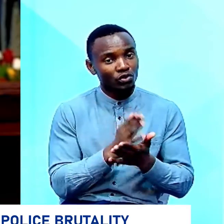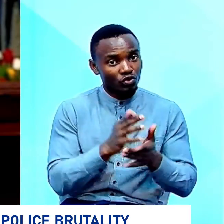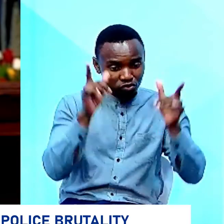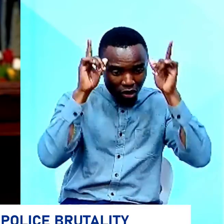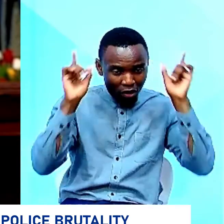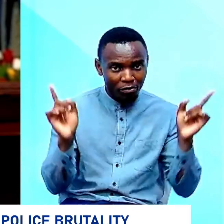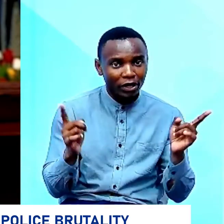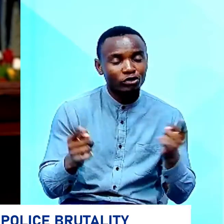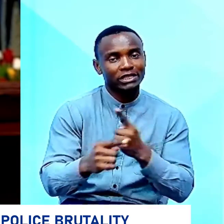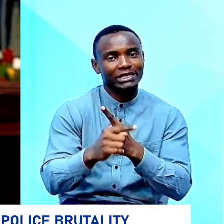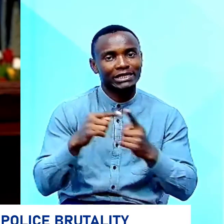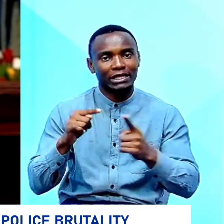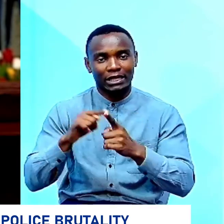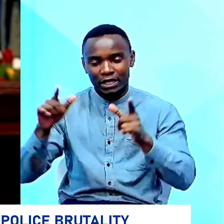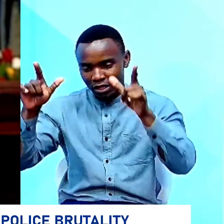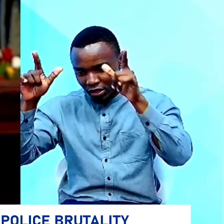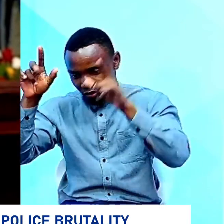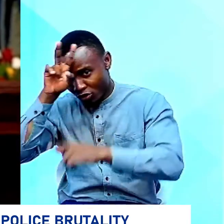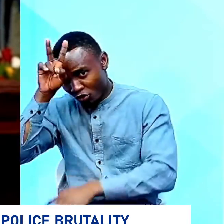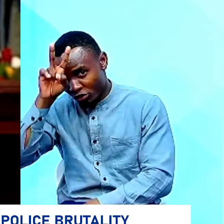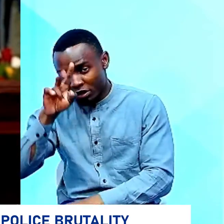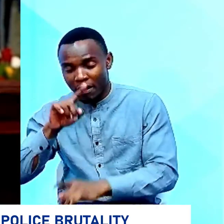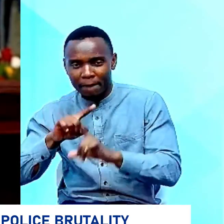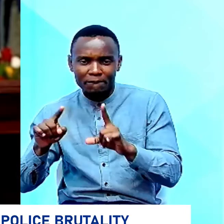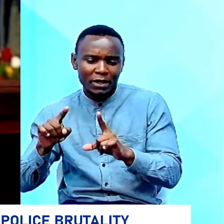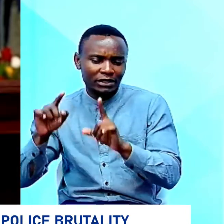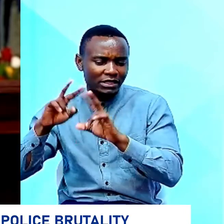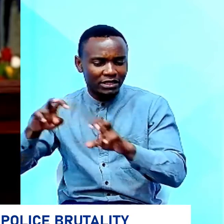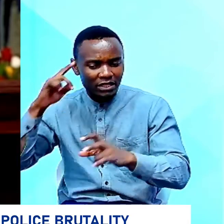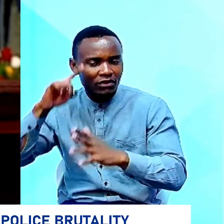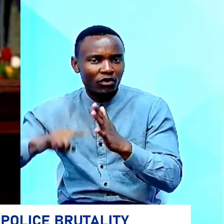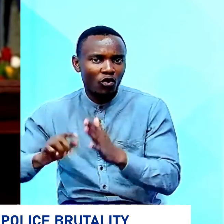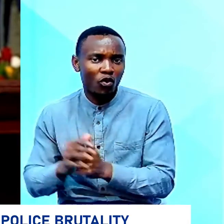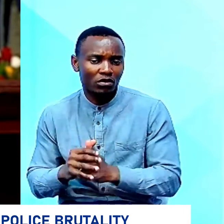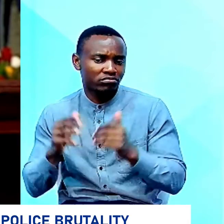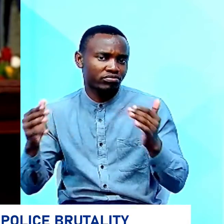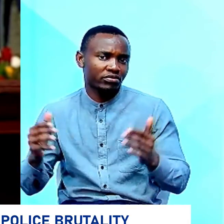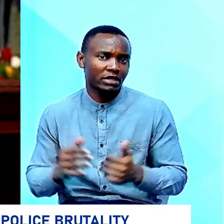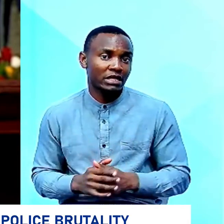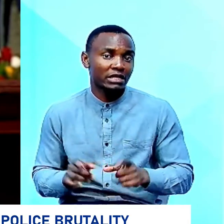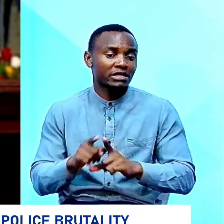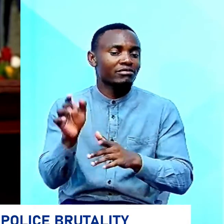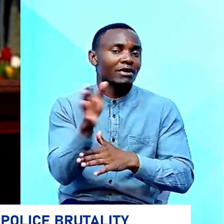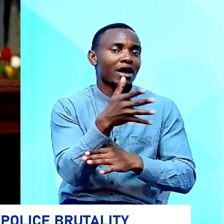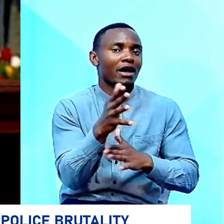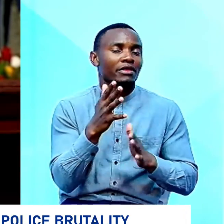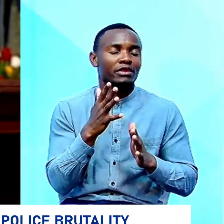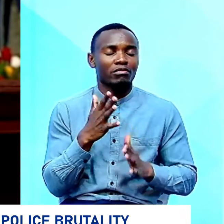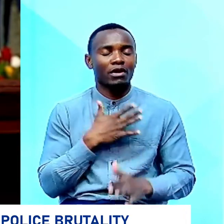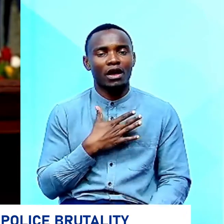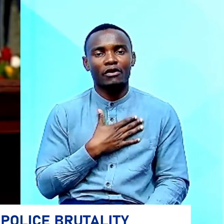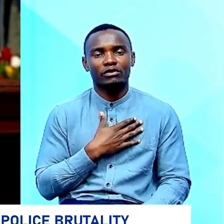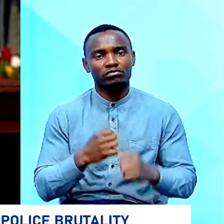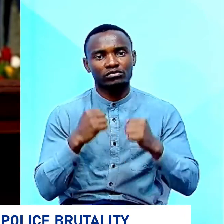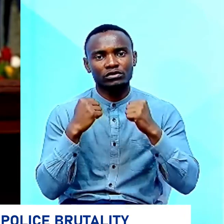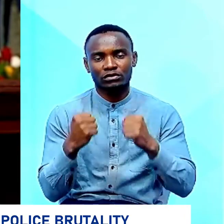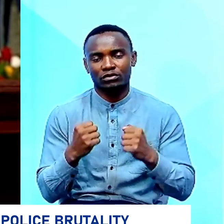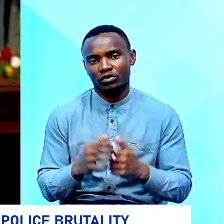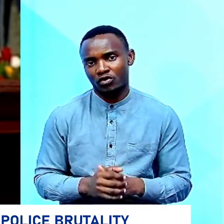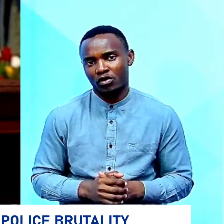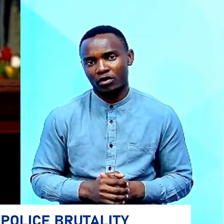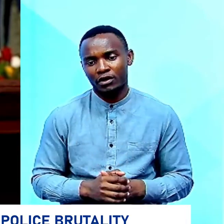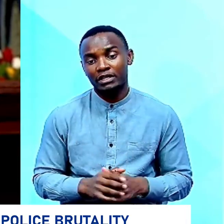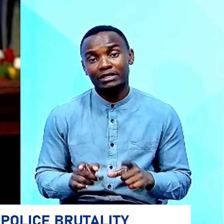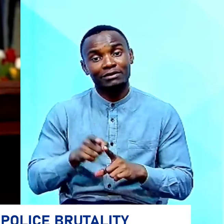angalau utafuta iliyonono. Our anthem tusimame wima, so usigonje nipite chochoro. Hizi